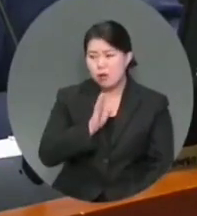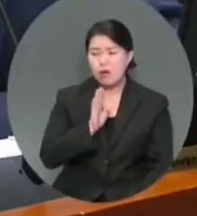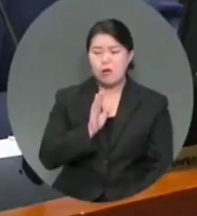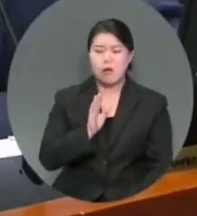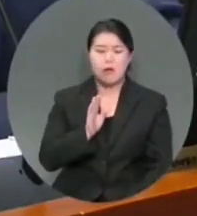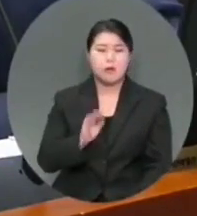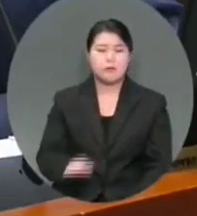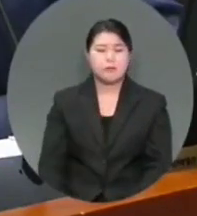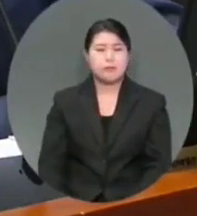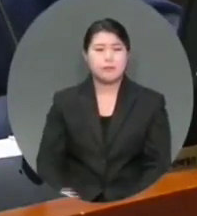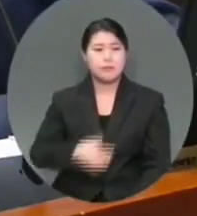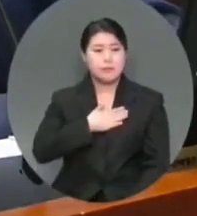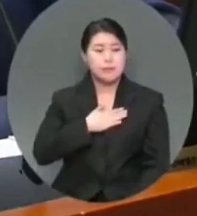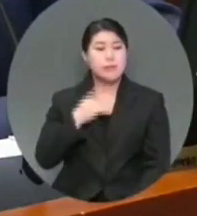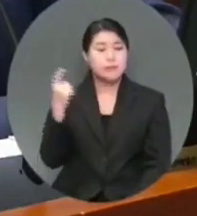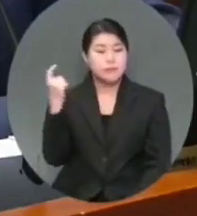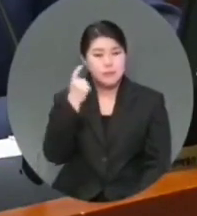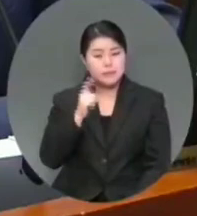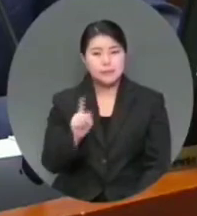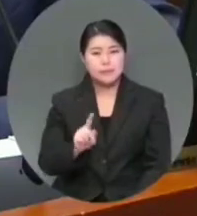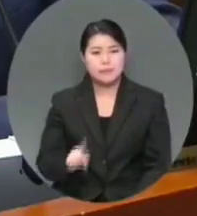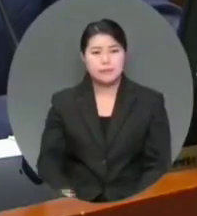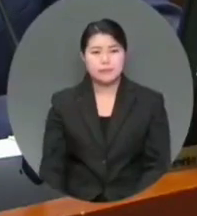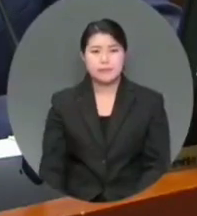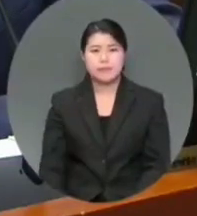제가 듣기로는